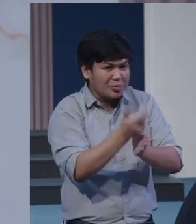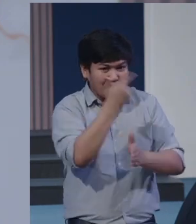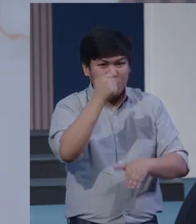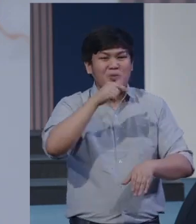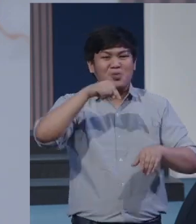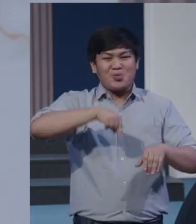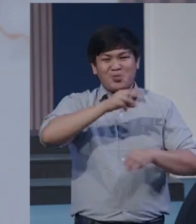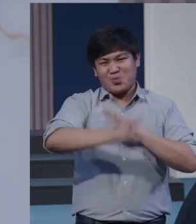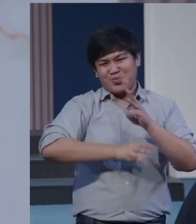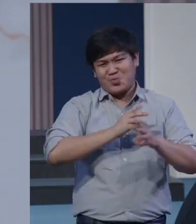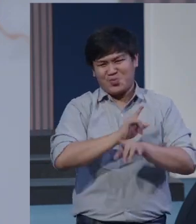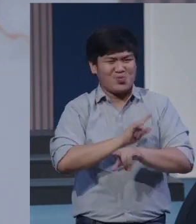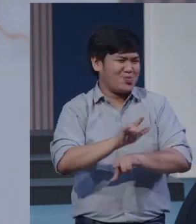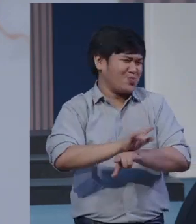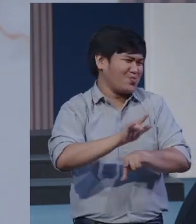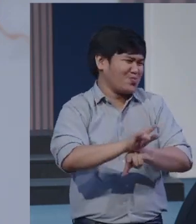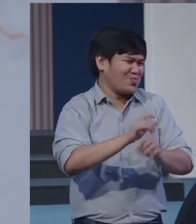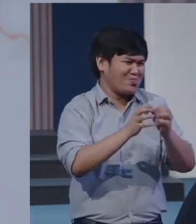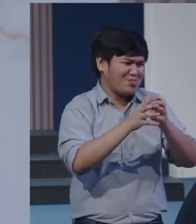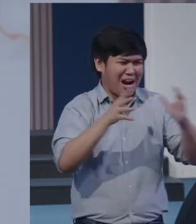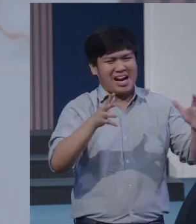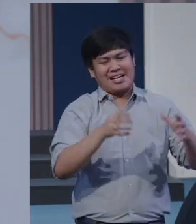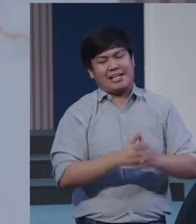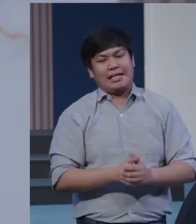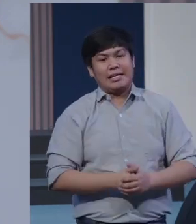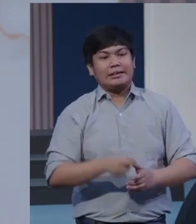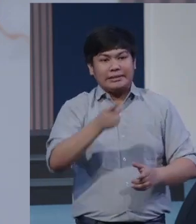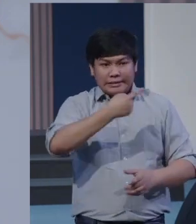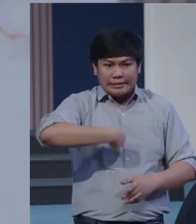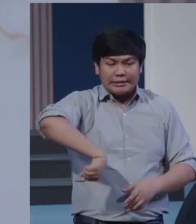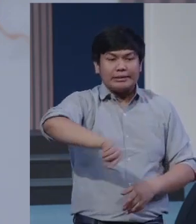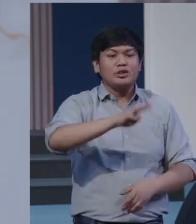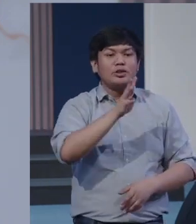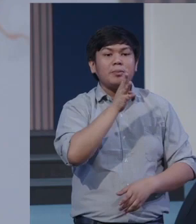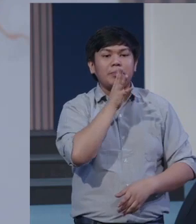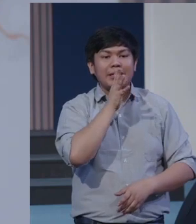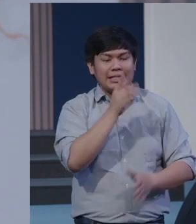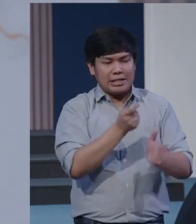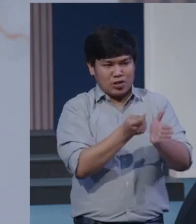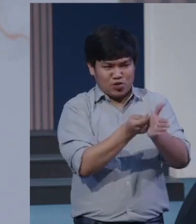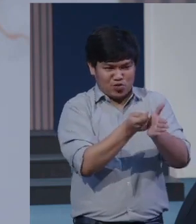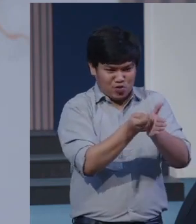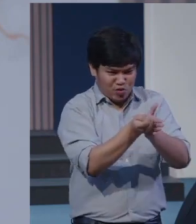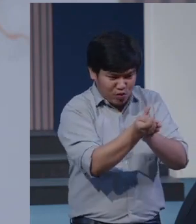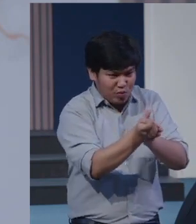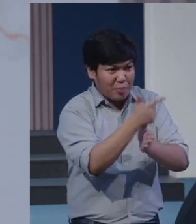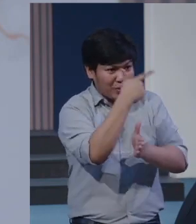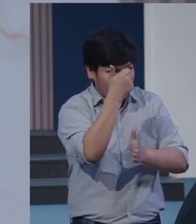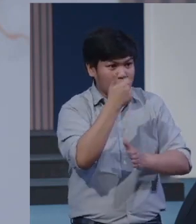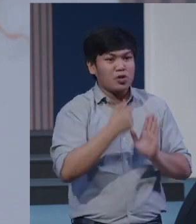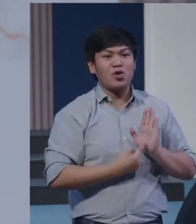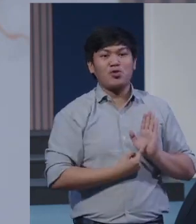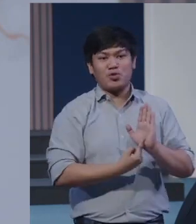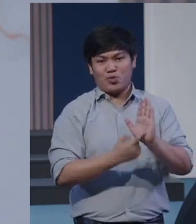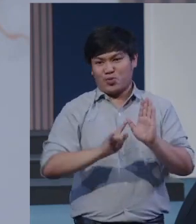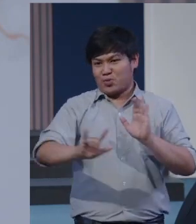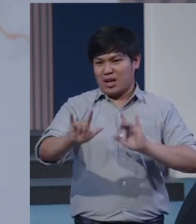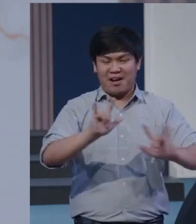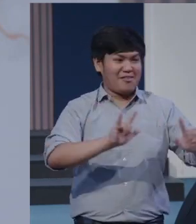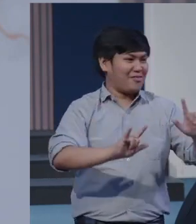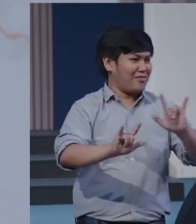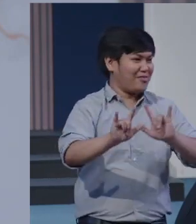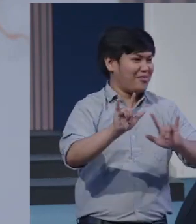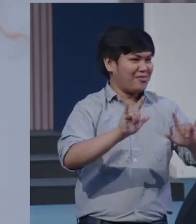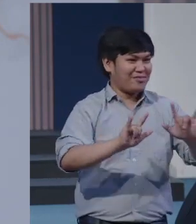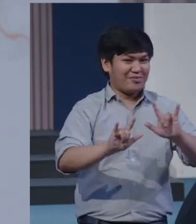schemes rather speaking the truth in love We are to grow up in every way into him Who is the